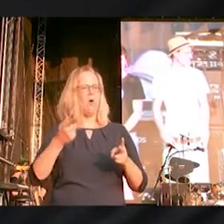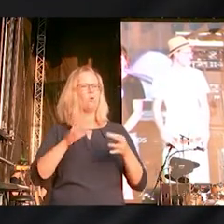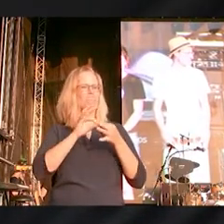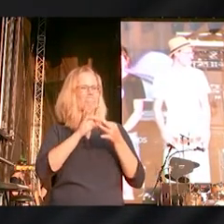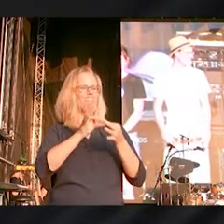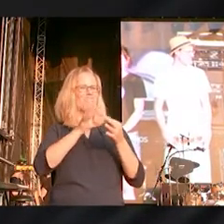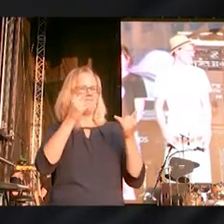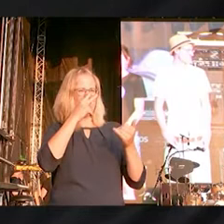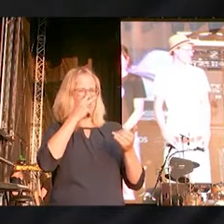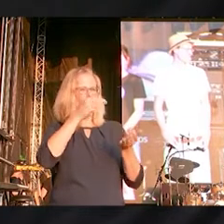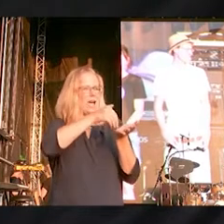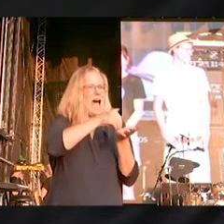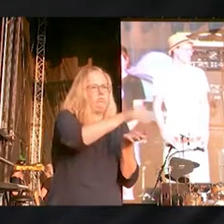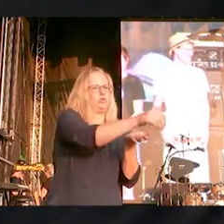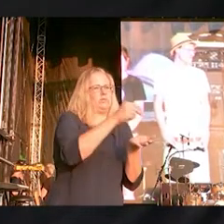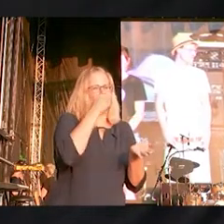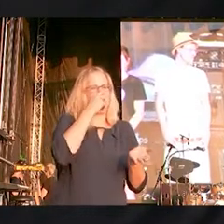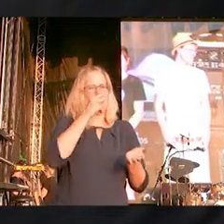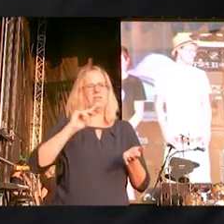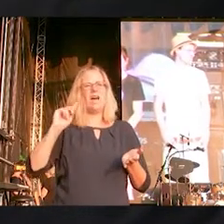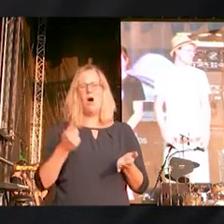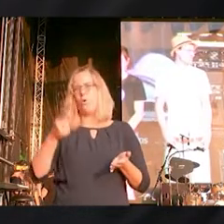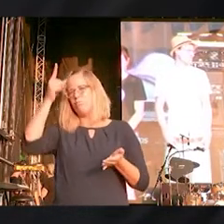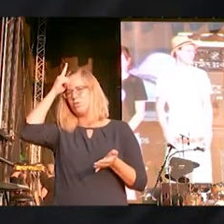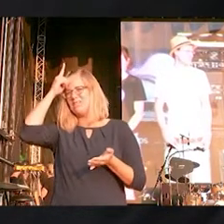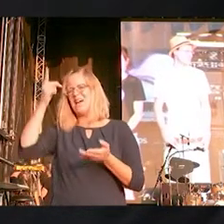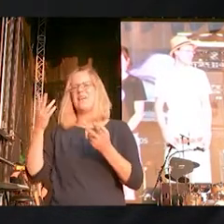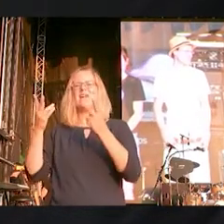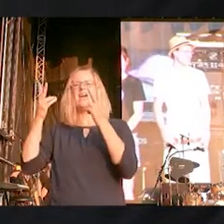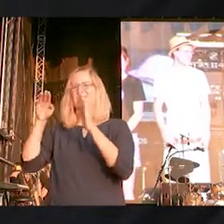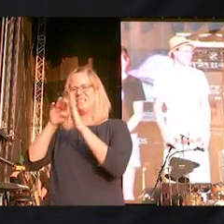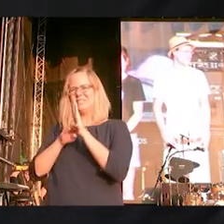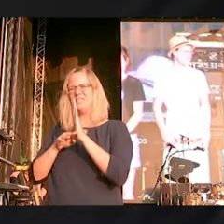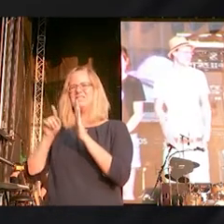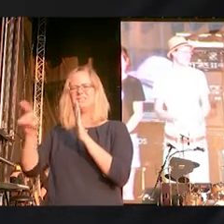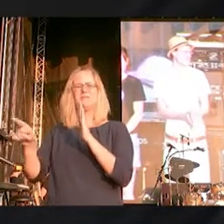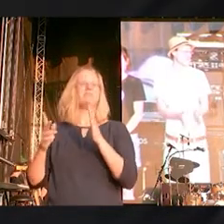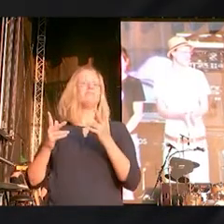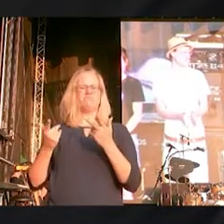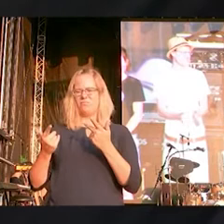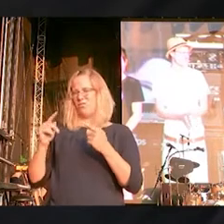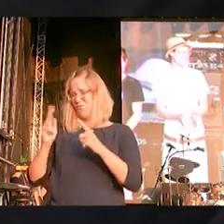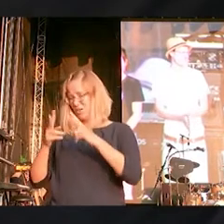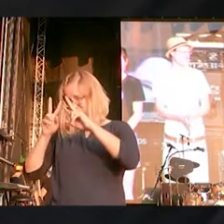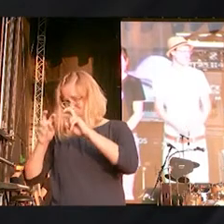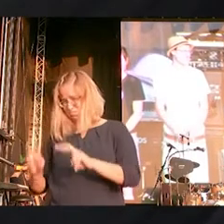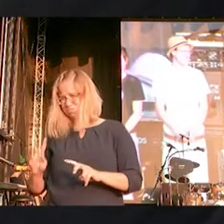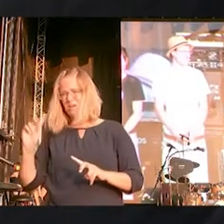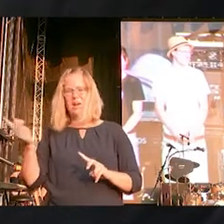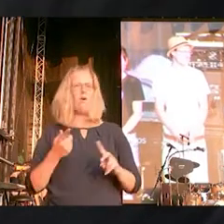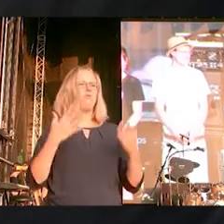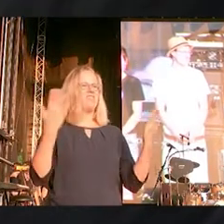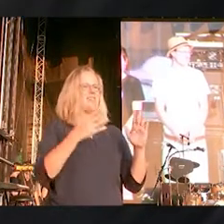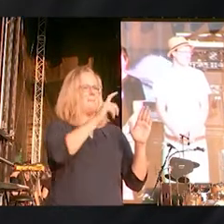gegen Polizeigesetze, die flächendeckende Überwachung, Katalogisierung von Menschen vorantreiben. Wir kämpfen für die